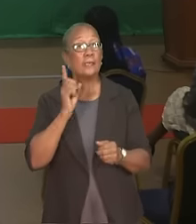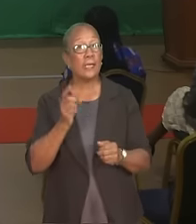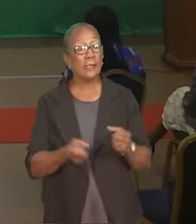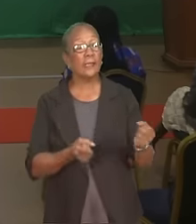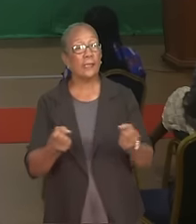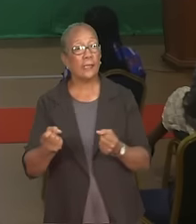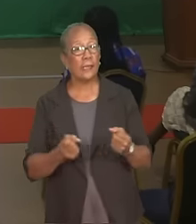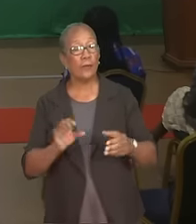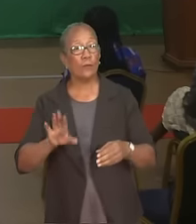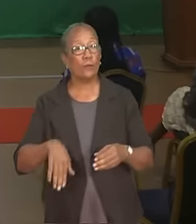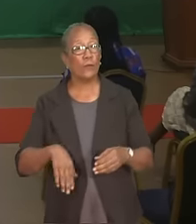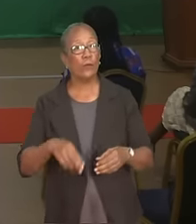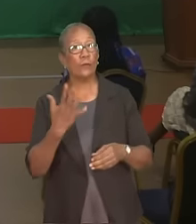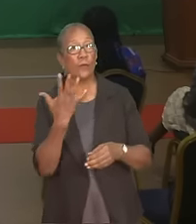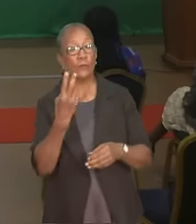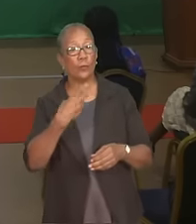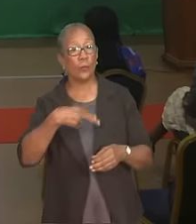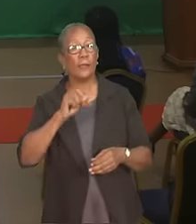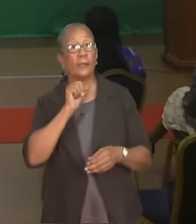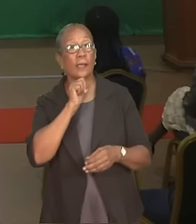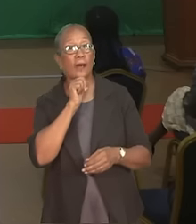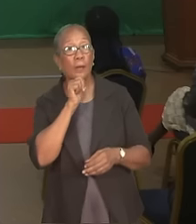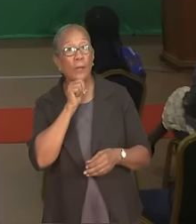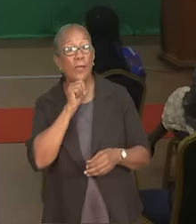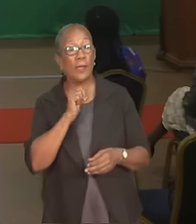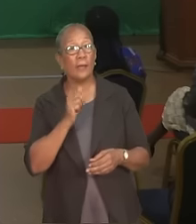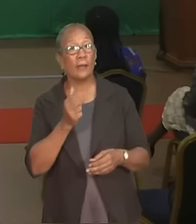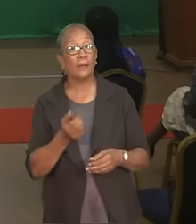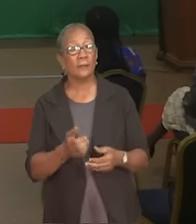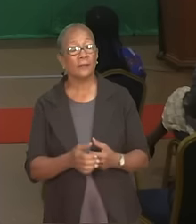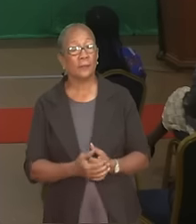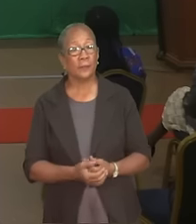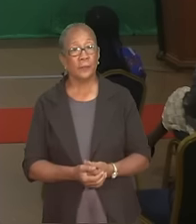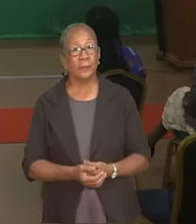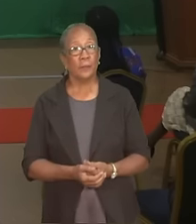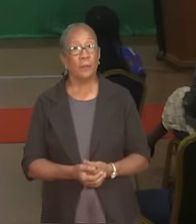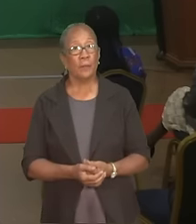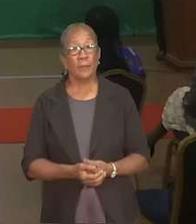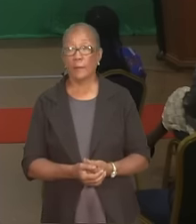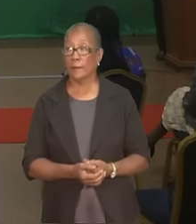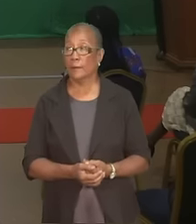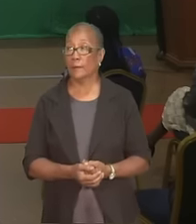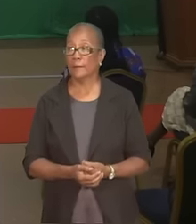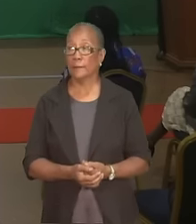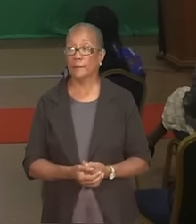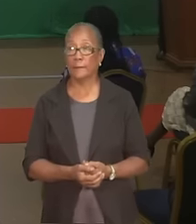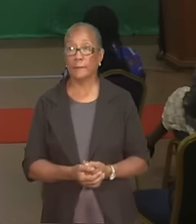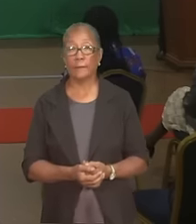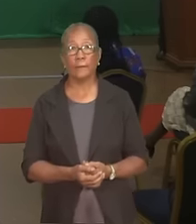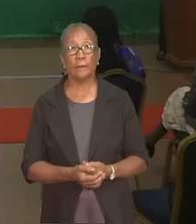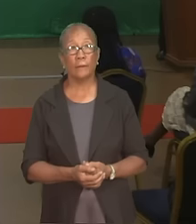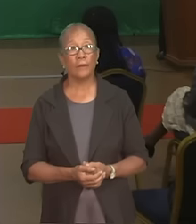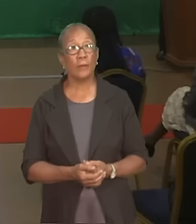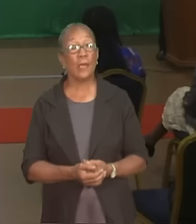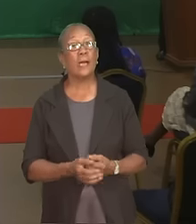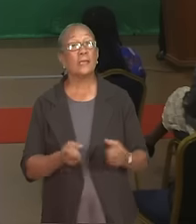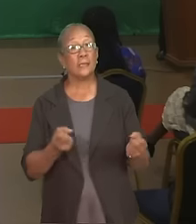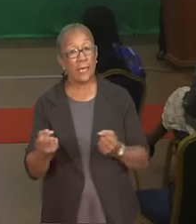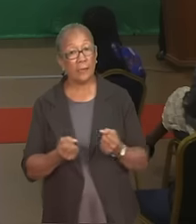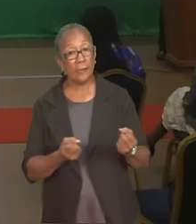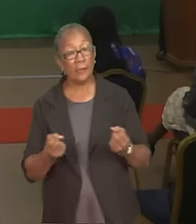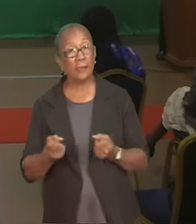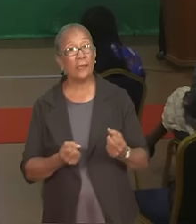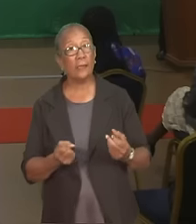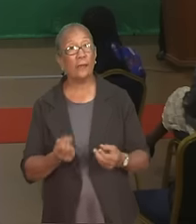25 mei 2025 het grondrechtenvraagstuk afhandelen? Wat is het? Wat is het laatste? Zal de regering voor